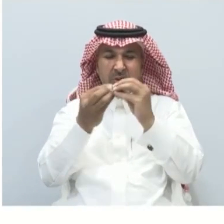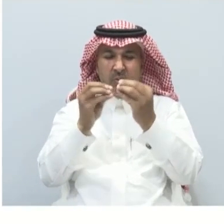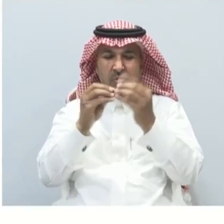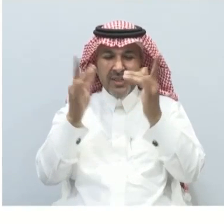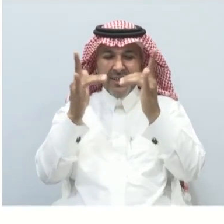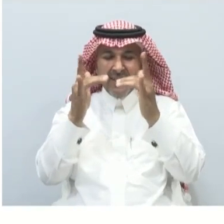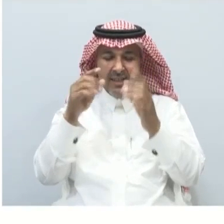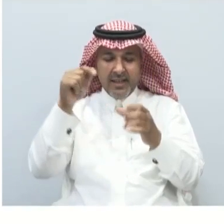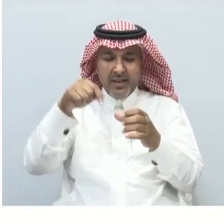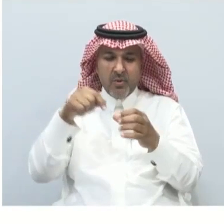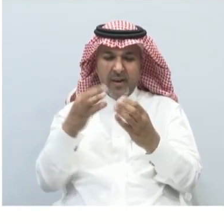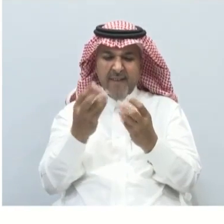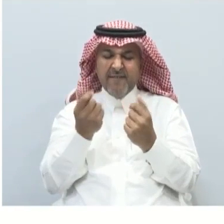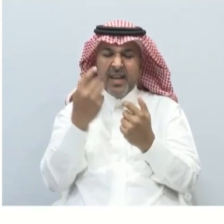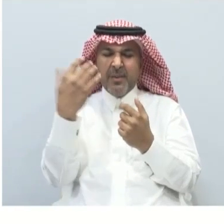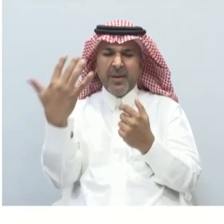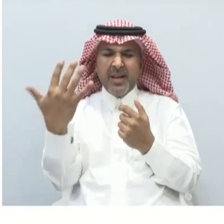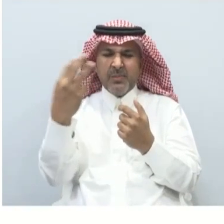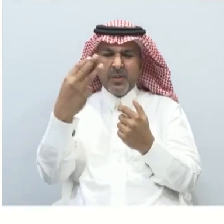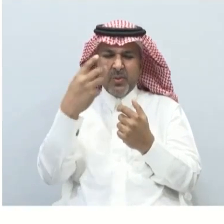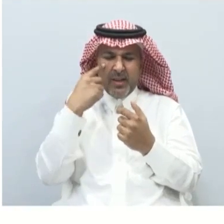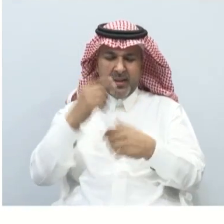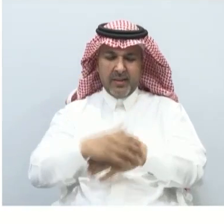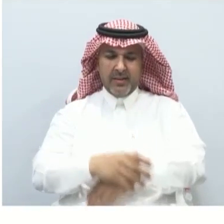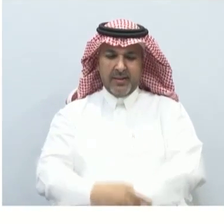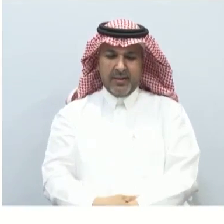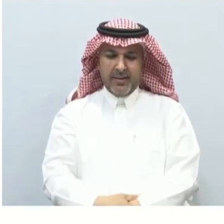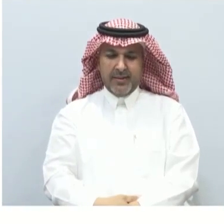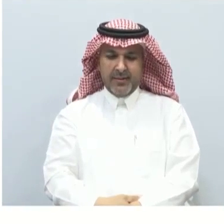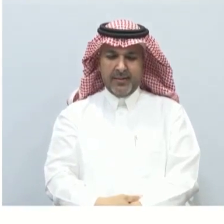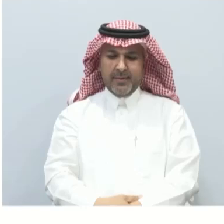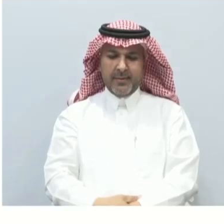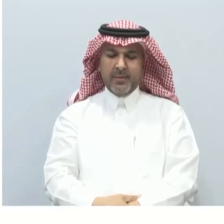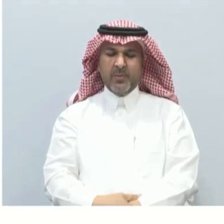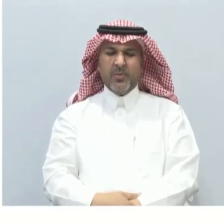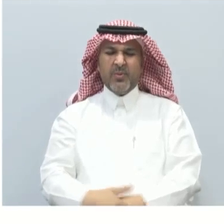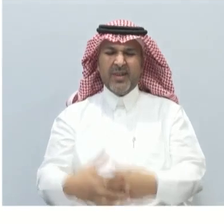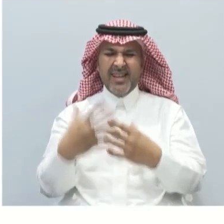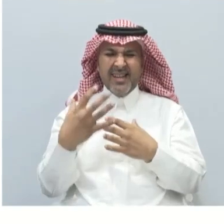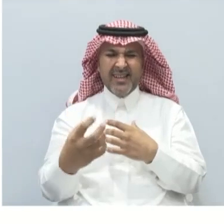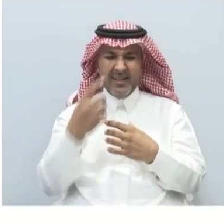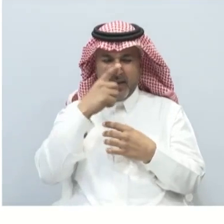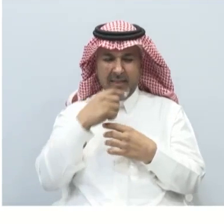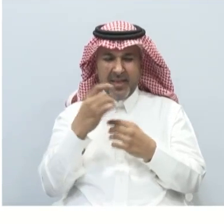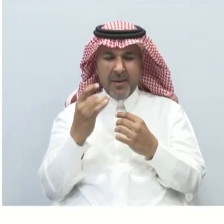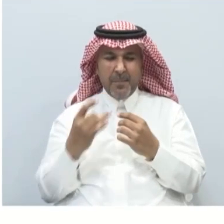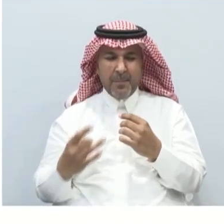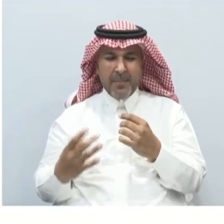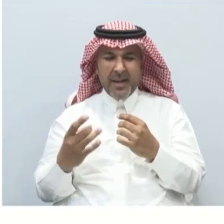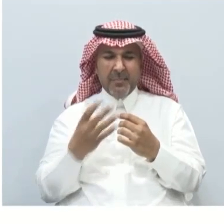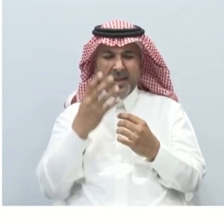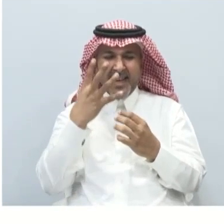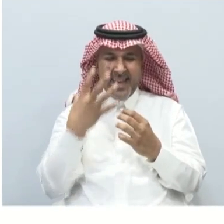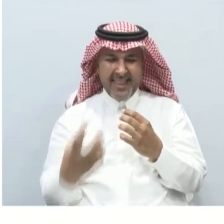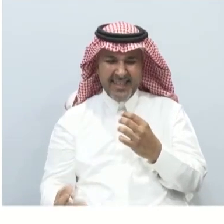الكافيين ويمكن الاشخاص اليافعين التخلص من 12.5% تقريبا من كميه الكافيين من اجسامهم في